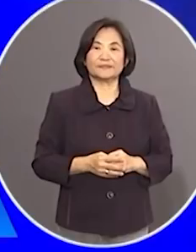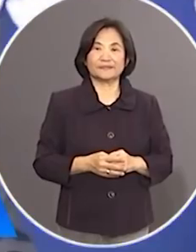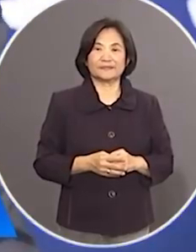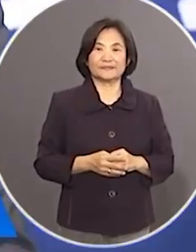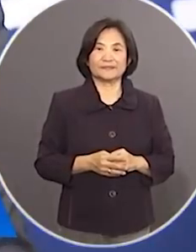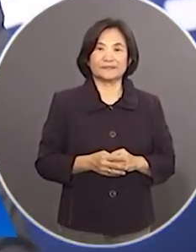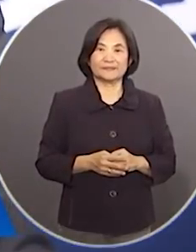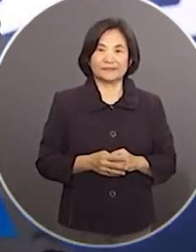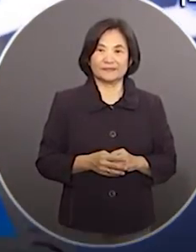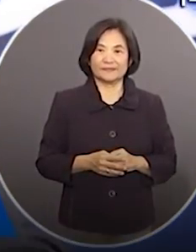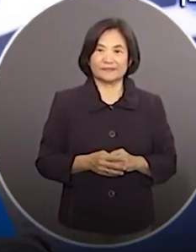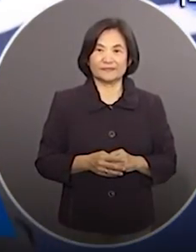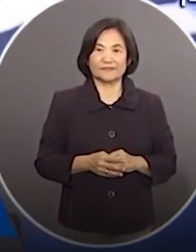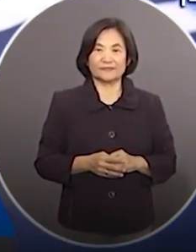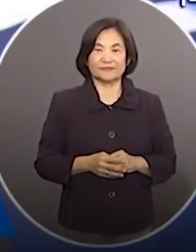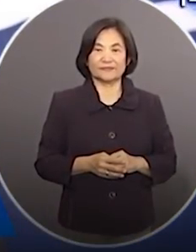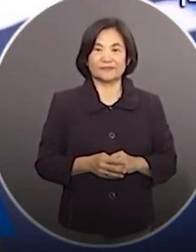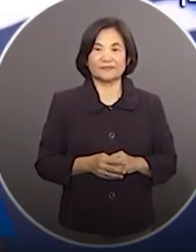请。